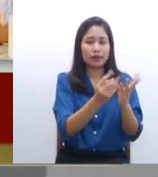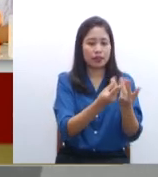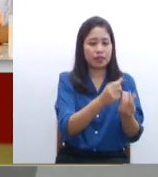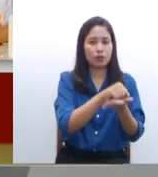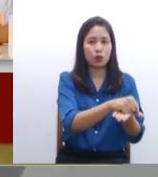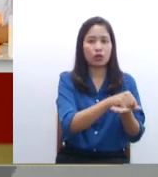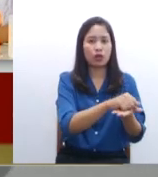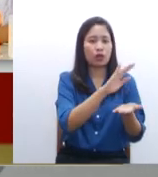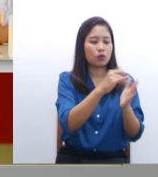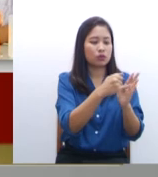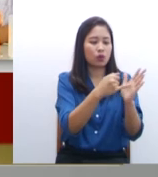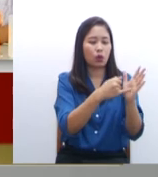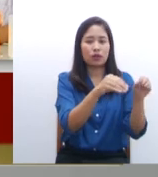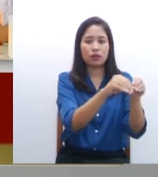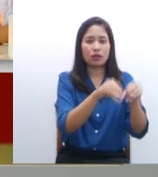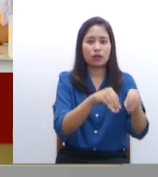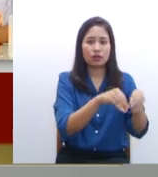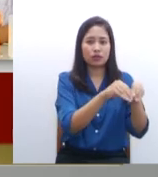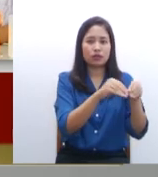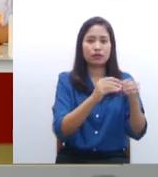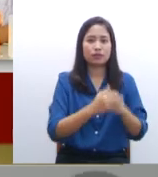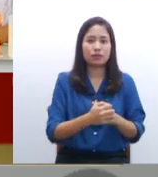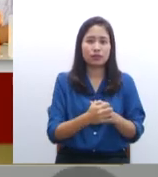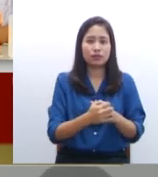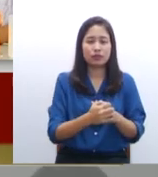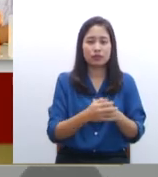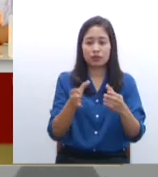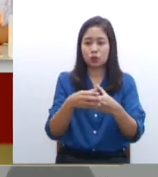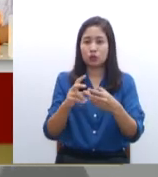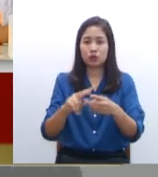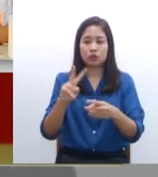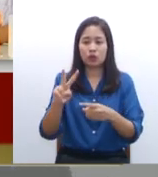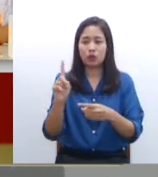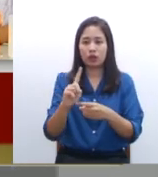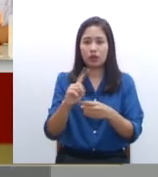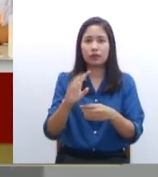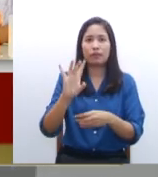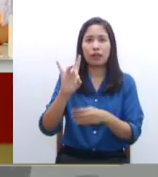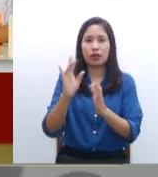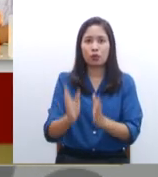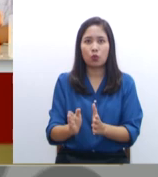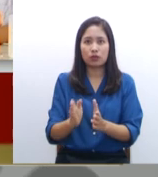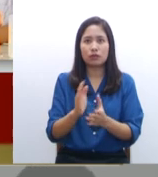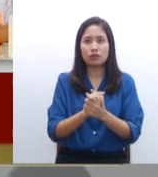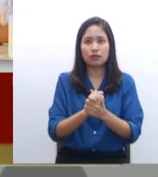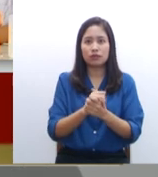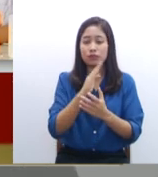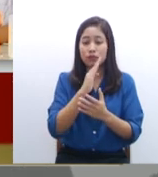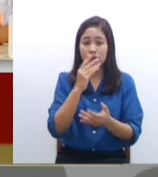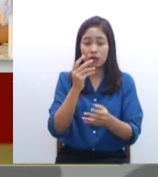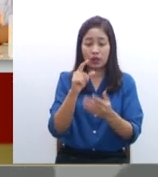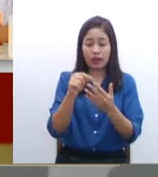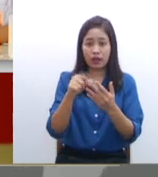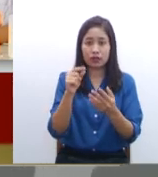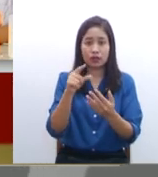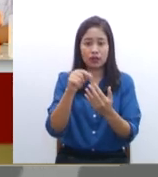รียนวิทยาศาสตร์จุฬาภรณราชวิทยาลัยนั้นๆกลุ่มที่2จำนวน8คนยกเว้นกรณีเท่ากันโดยรับจาก